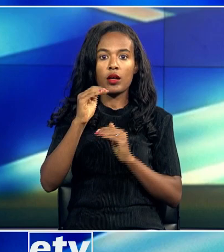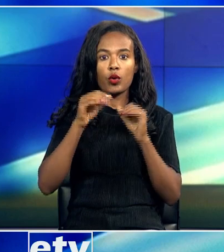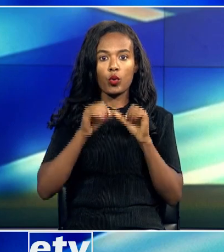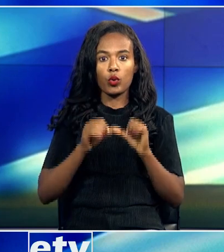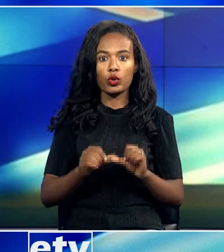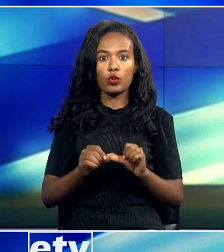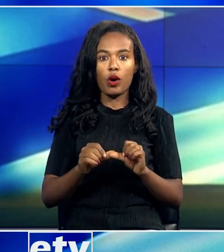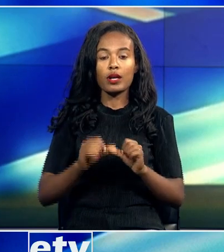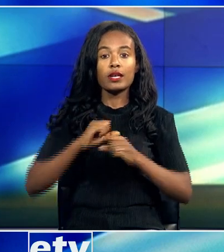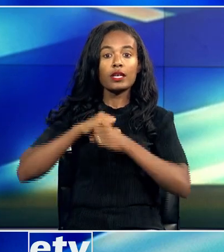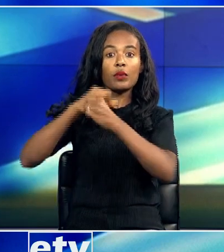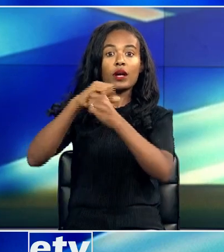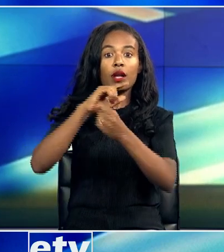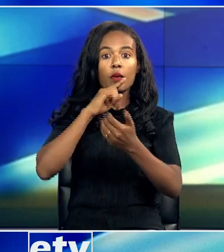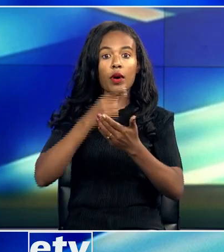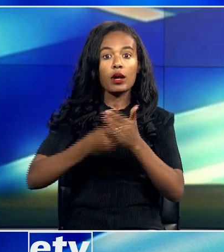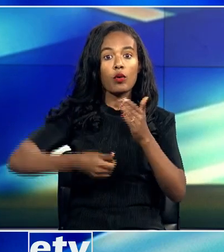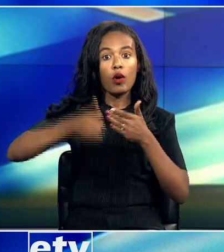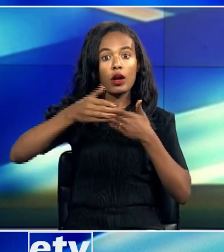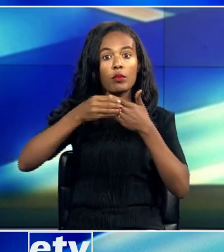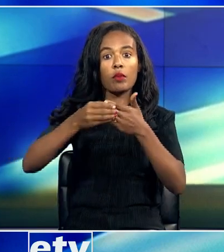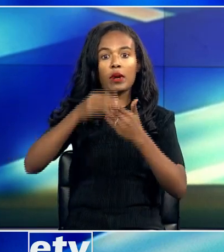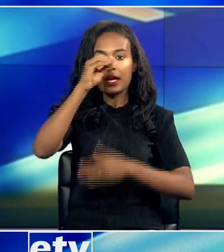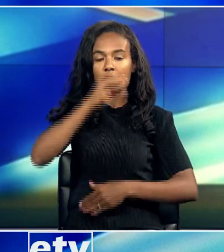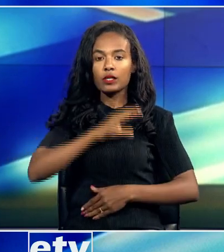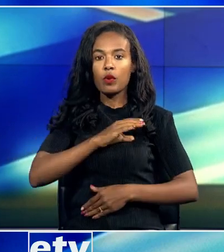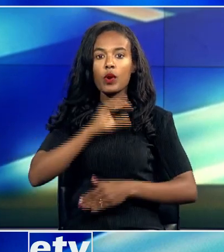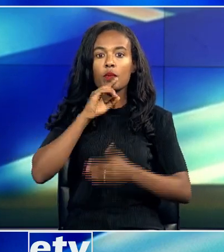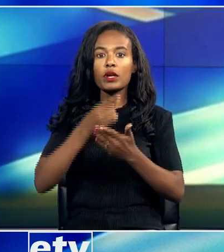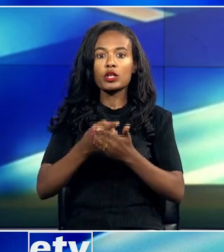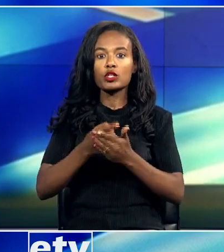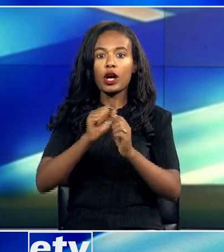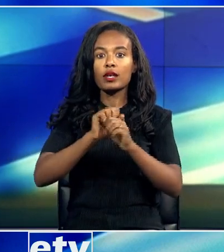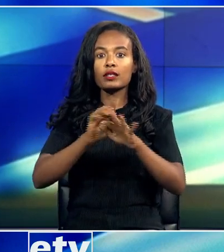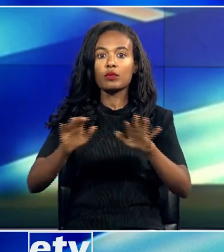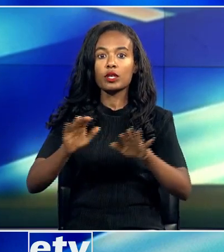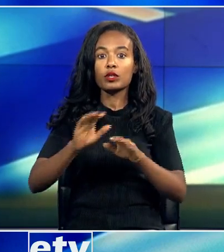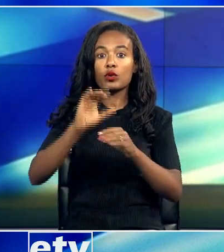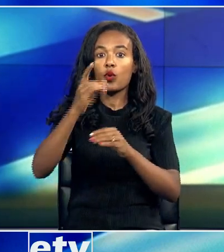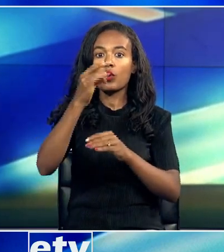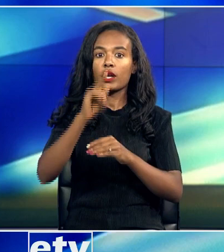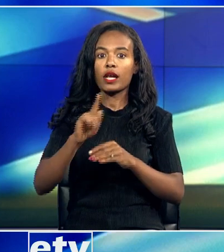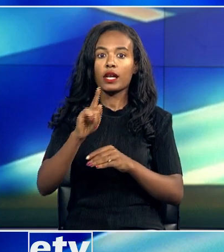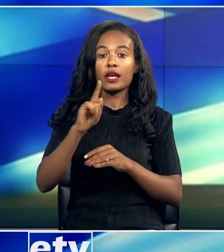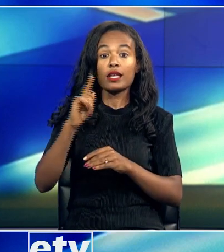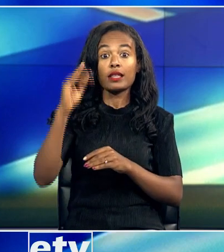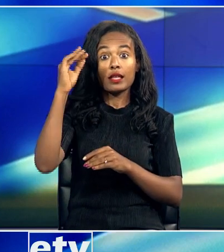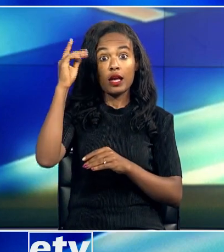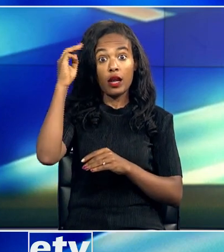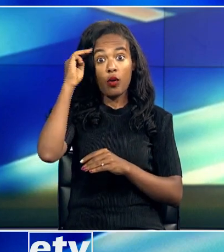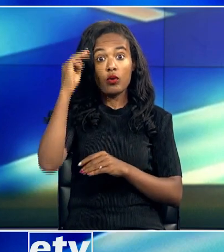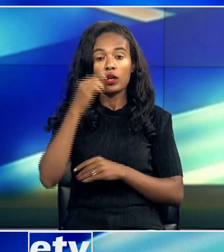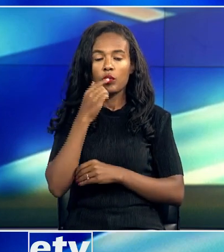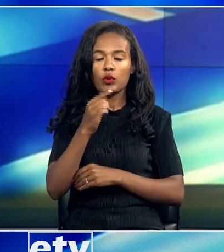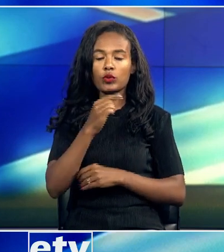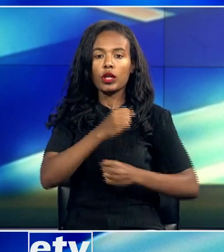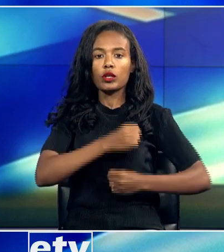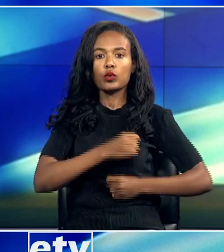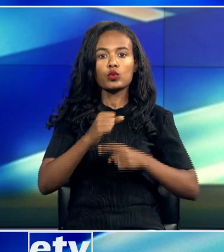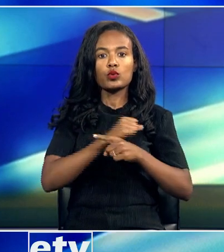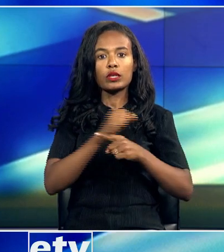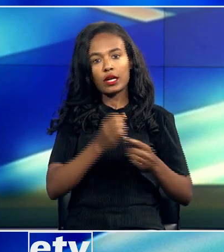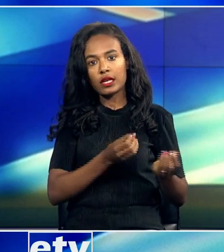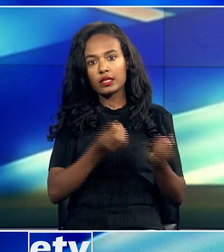ቆይቷል። ዛ የመከላከያ መረጃዋና መምሪያ የሰብአዊ መረጃ ስምሪት አባል ኮሎኔል ጤናው ዳምጠው እንደሚሉት ደግሞ ታጣቂዎቹ ስልጠና